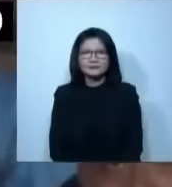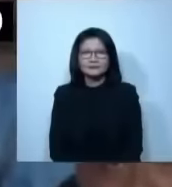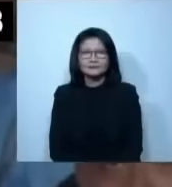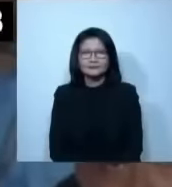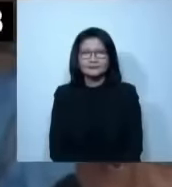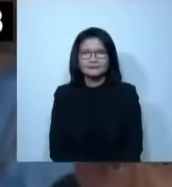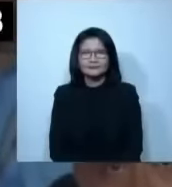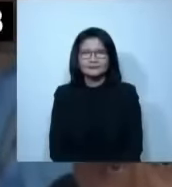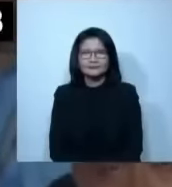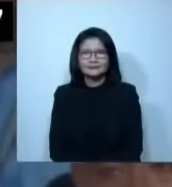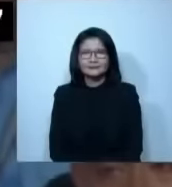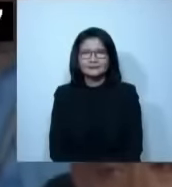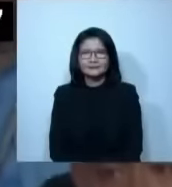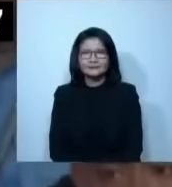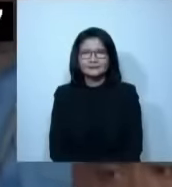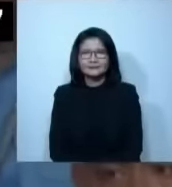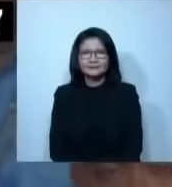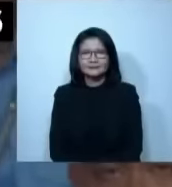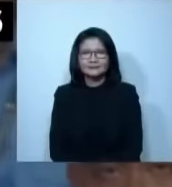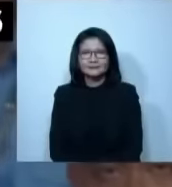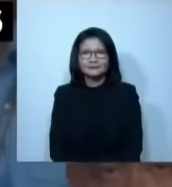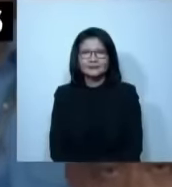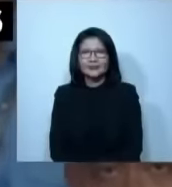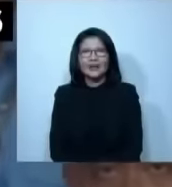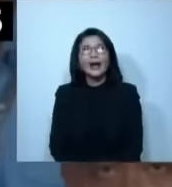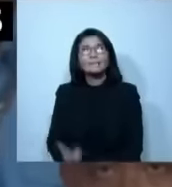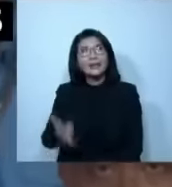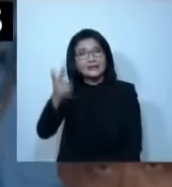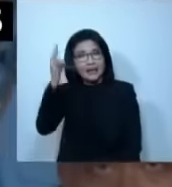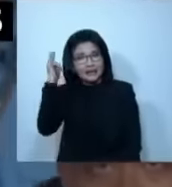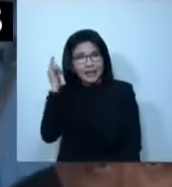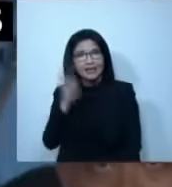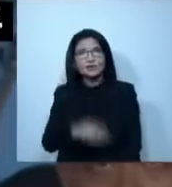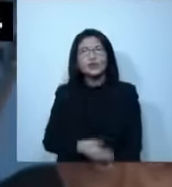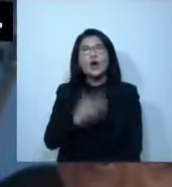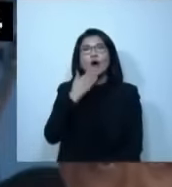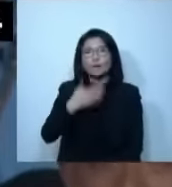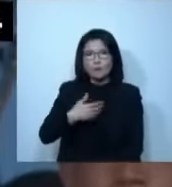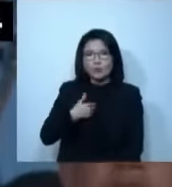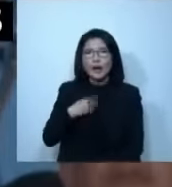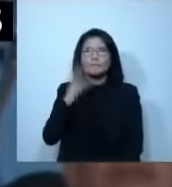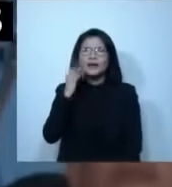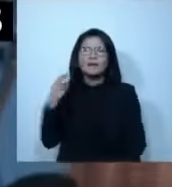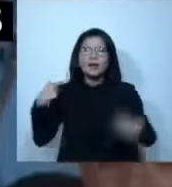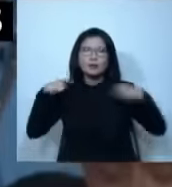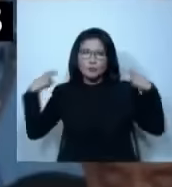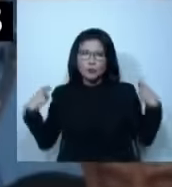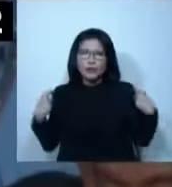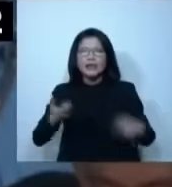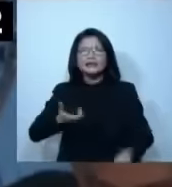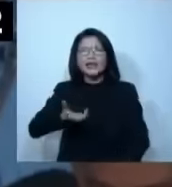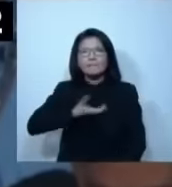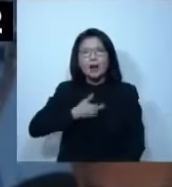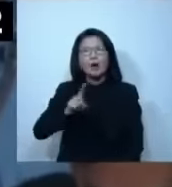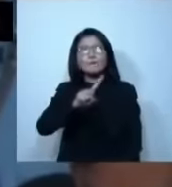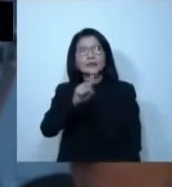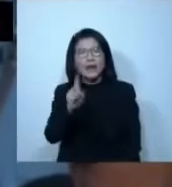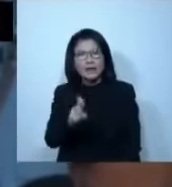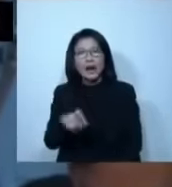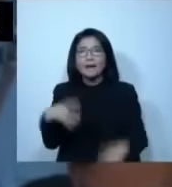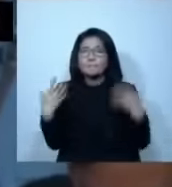Mas Ganjar punya pengalaman sebagai gubernur. saya ingin bertanya